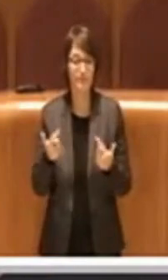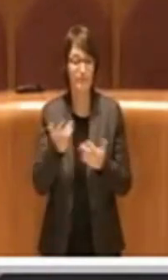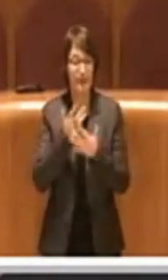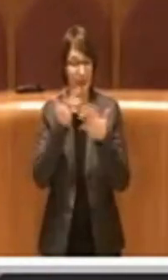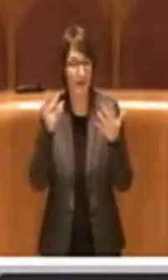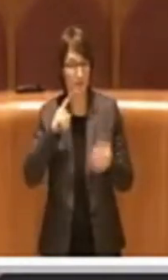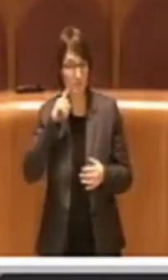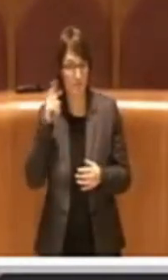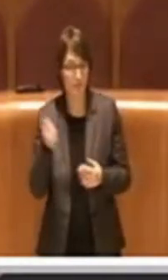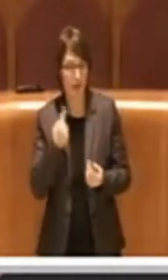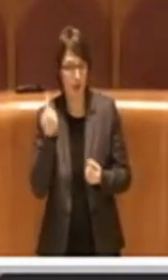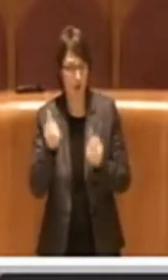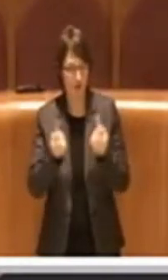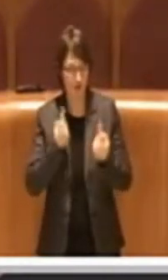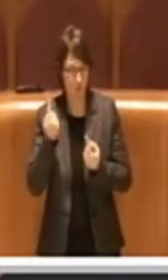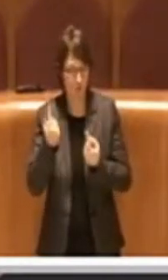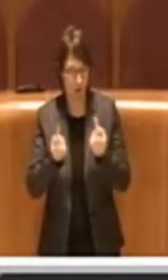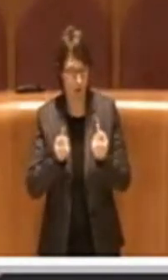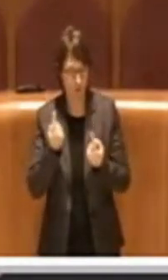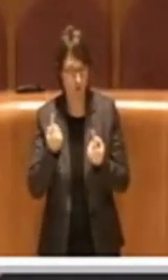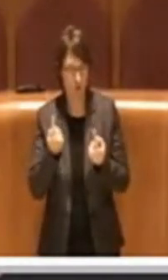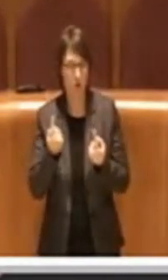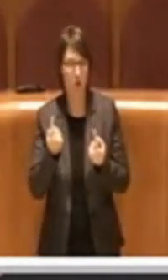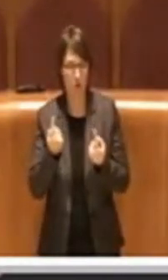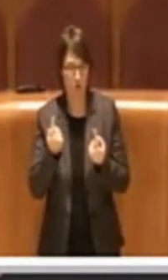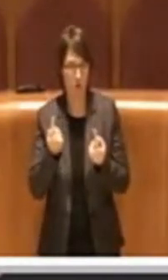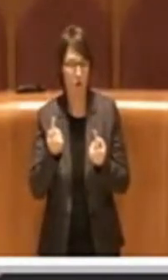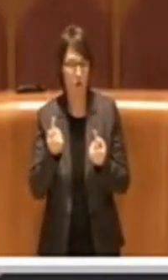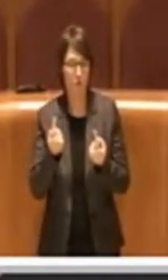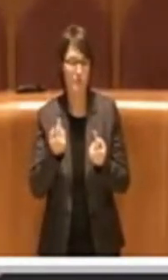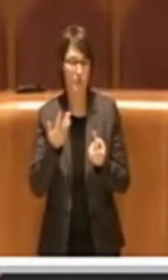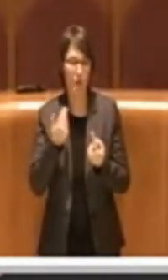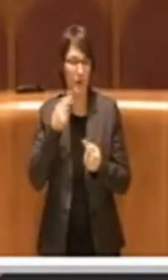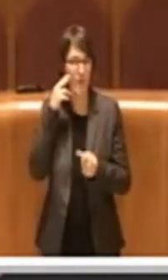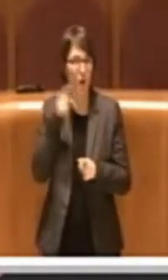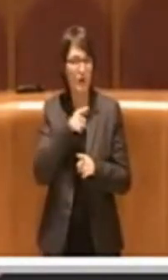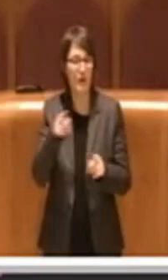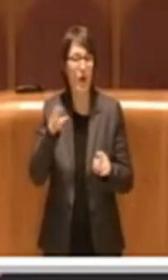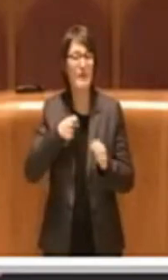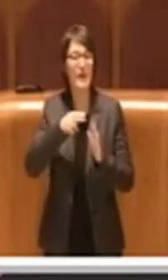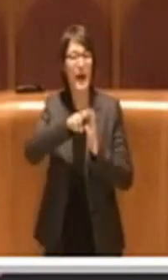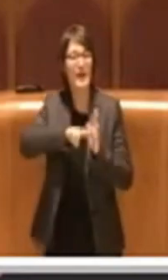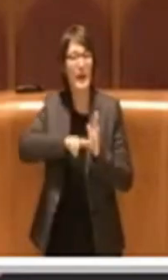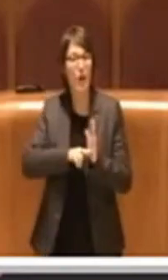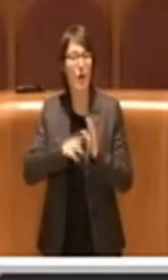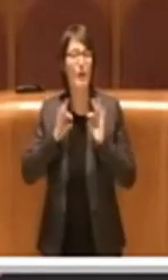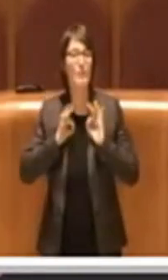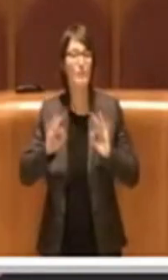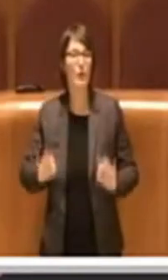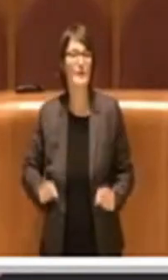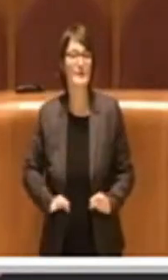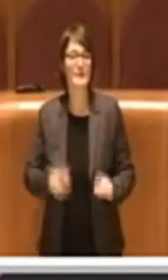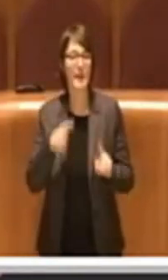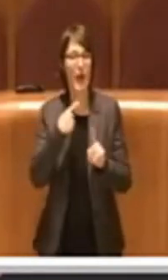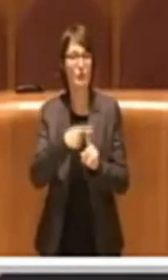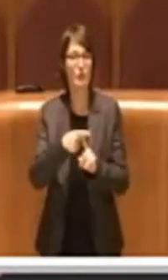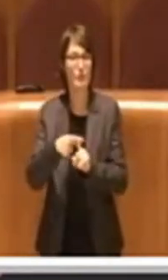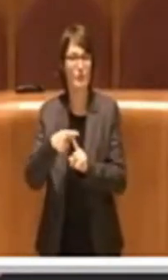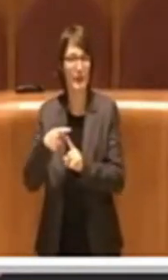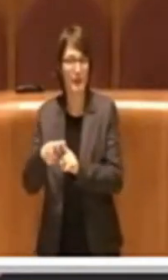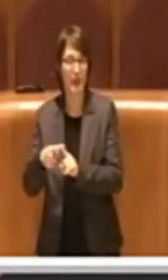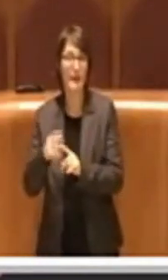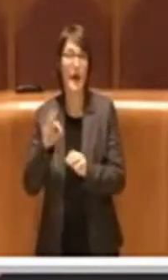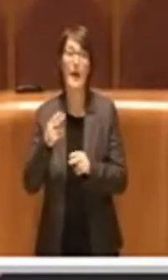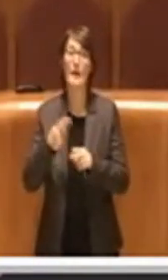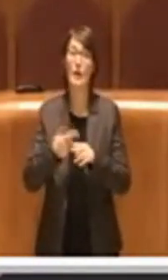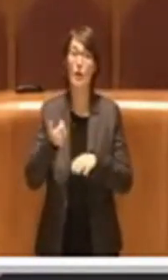questione, partiamo dal fatto che il regolamento di polizia cimiteriale di Roma Capitale fa